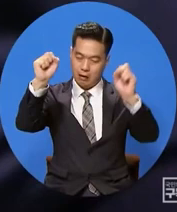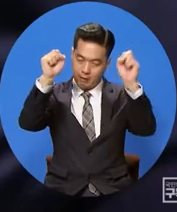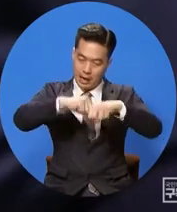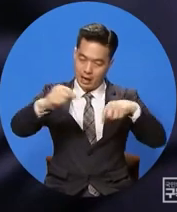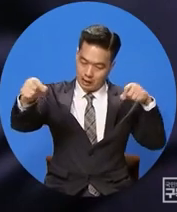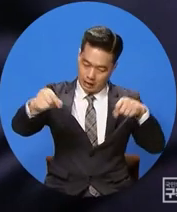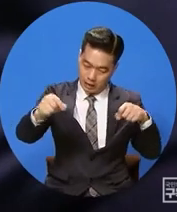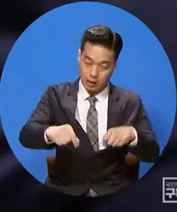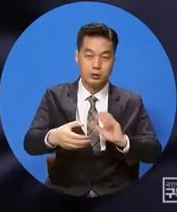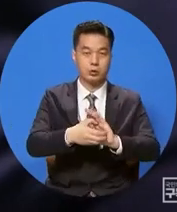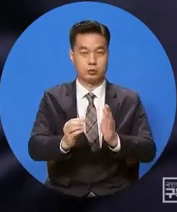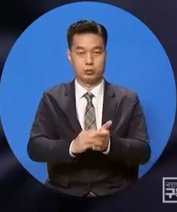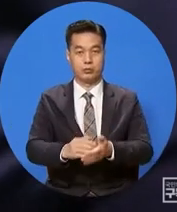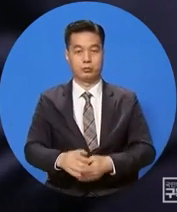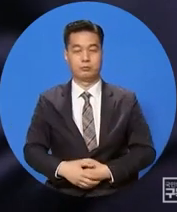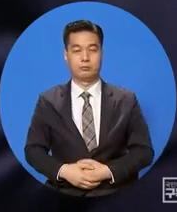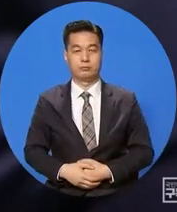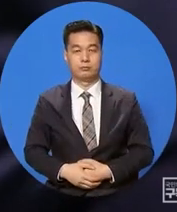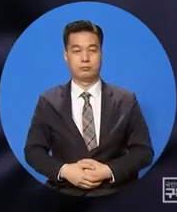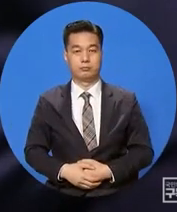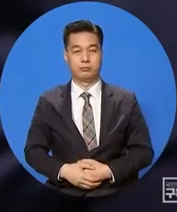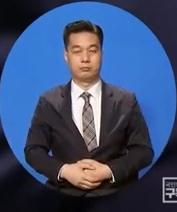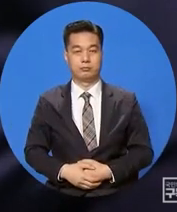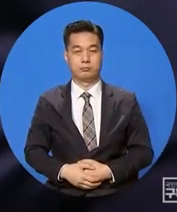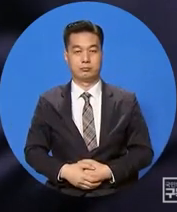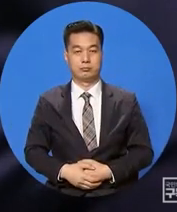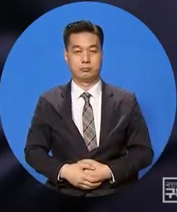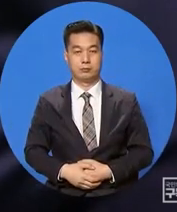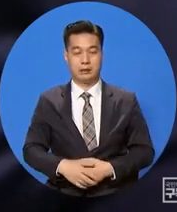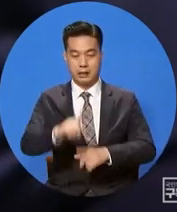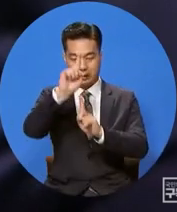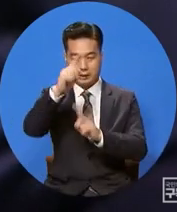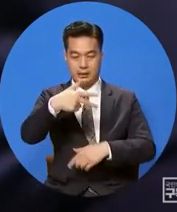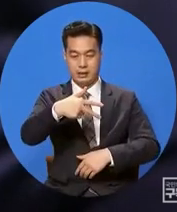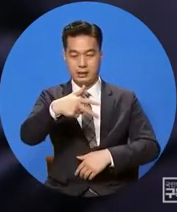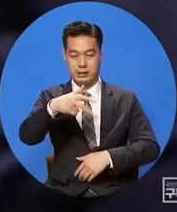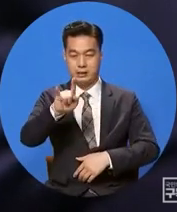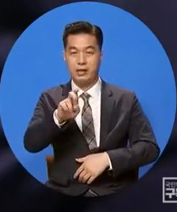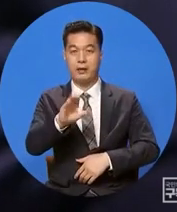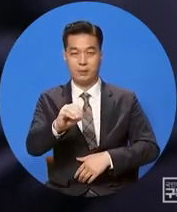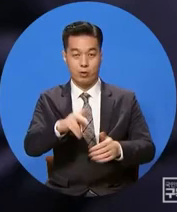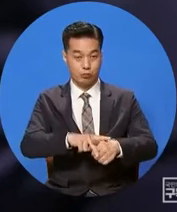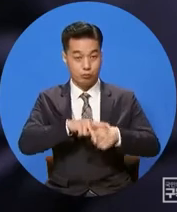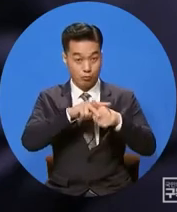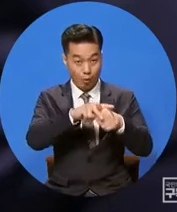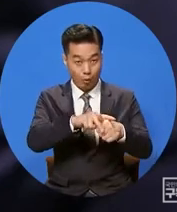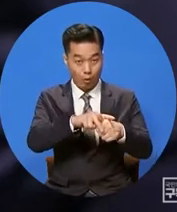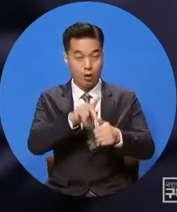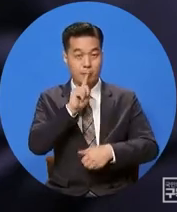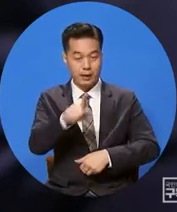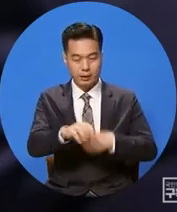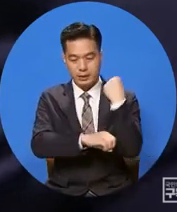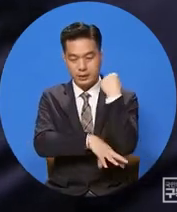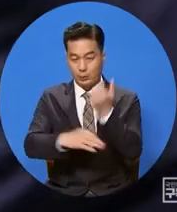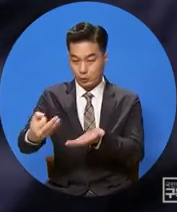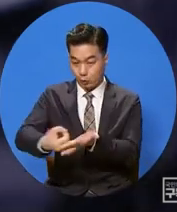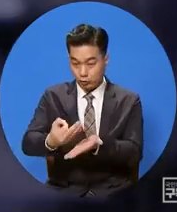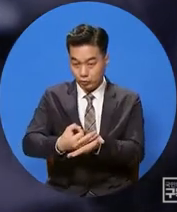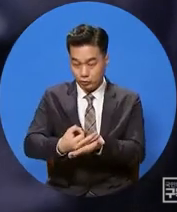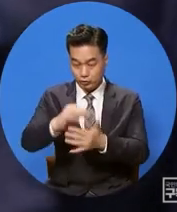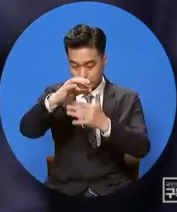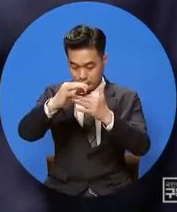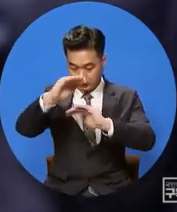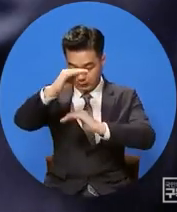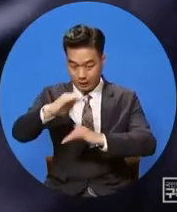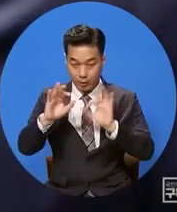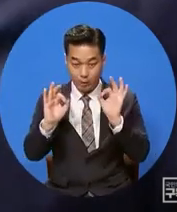않습니까? 네. 파탄 지경까지 왔는데 이재명 후보가 내세우는 기본 소득 시리즈를 보면 네. 이 국가